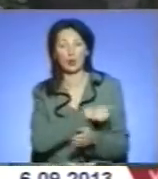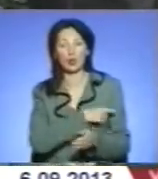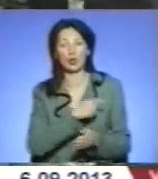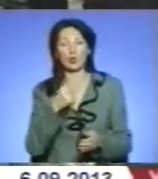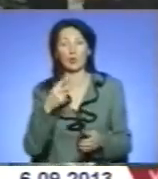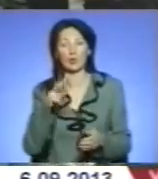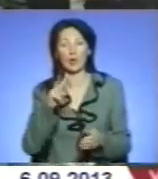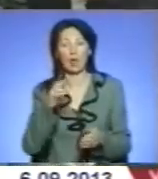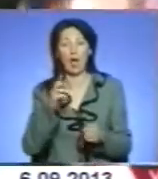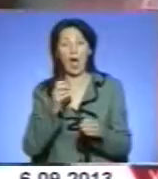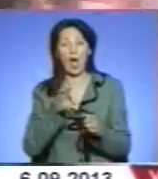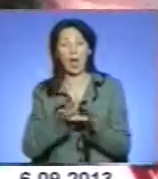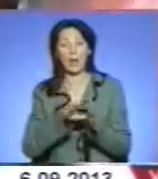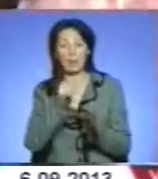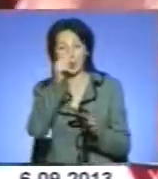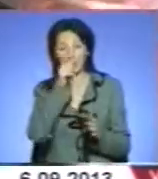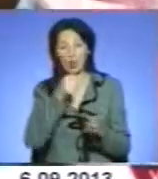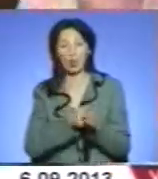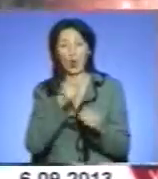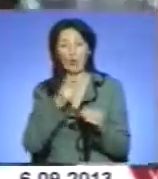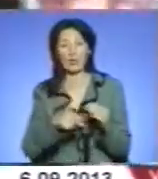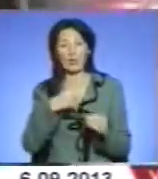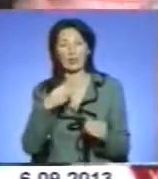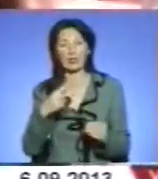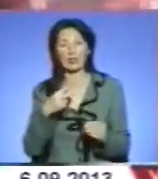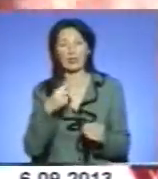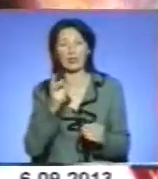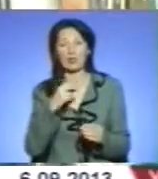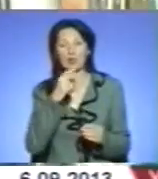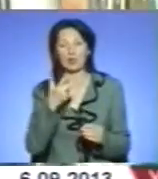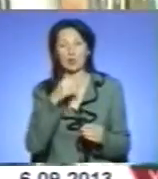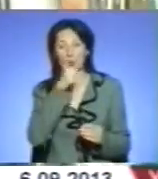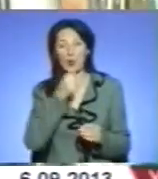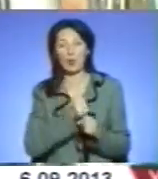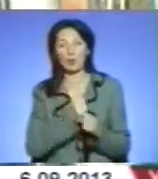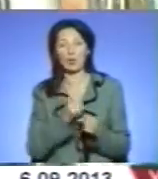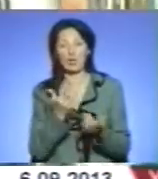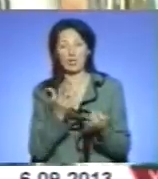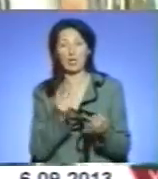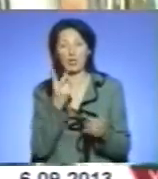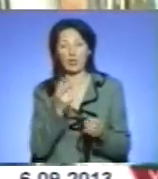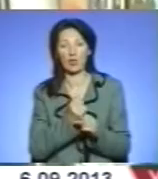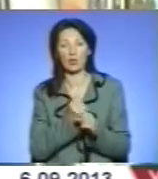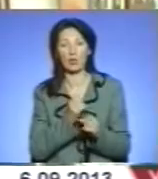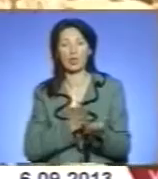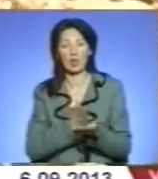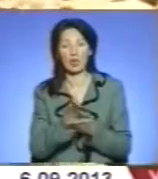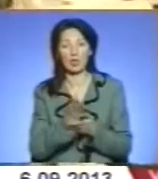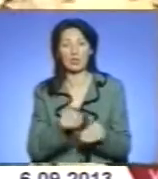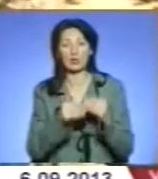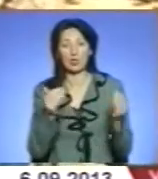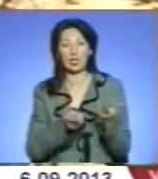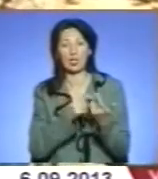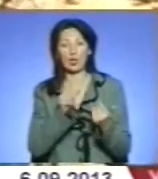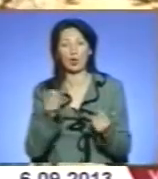До кінця 2013 року планують запустити ще дві виробничі лінії та збільшити кількість працівників до 70. А загалом